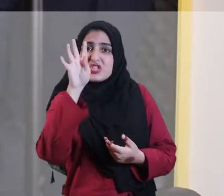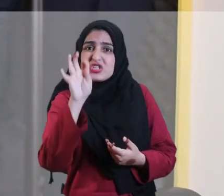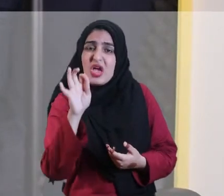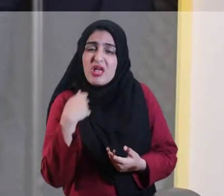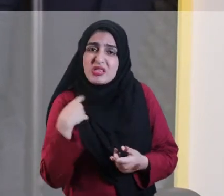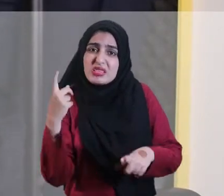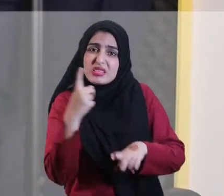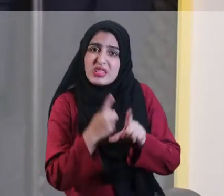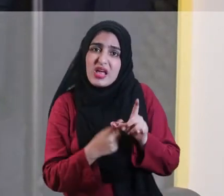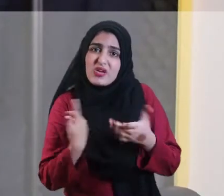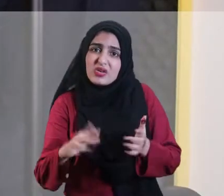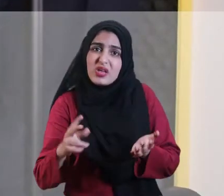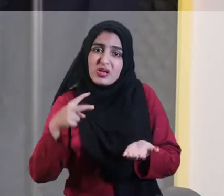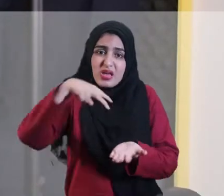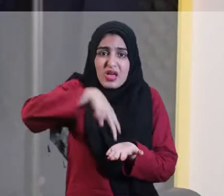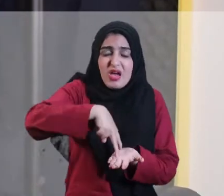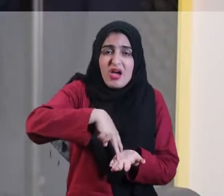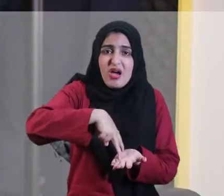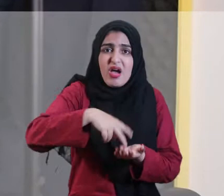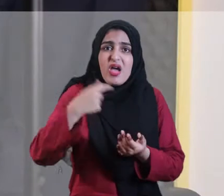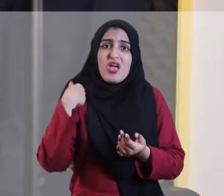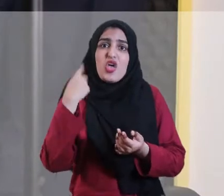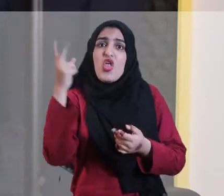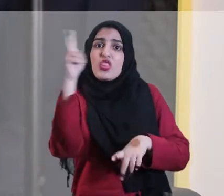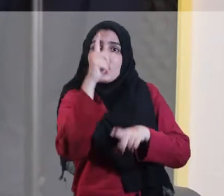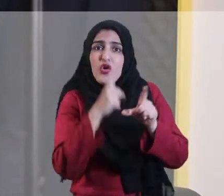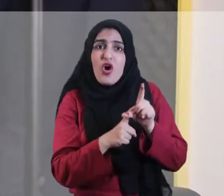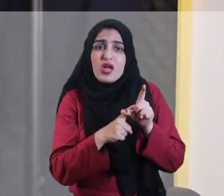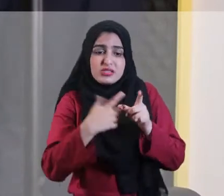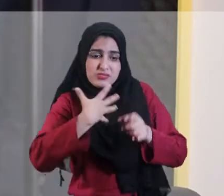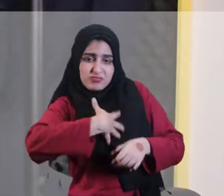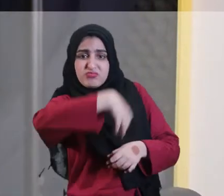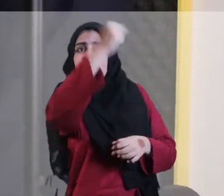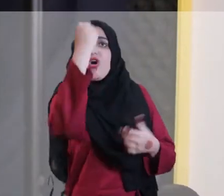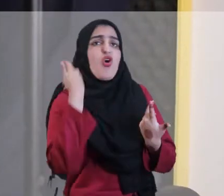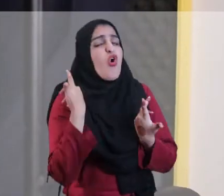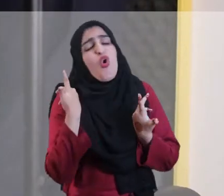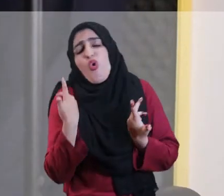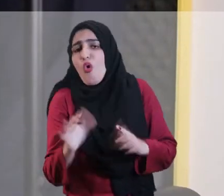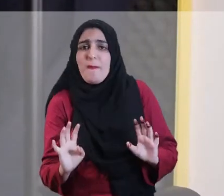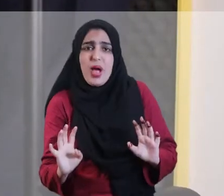सब्सक्राइब कर लें